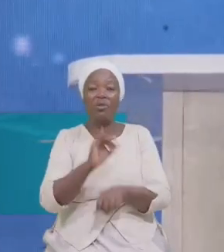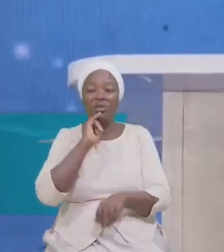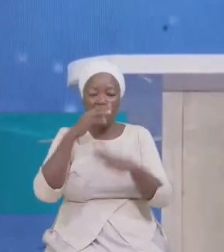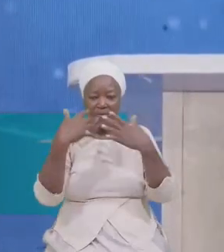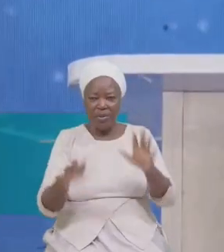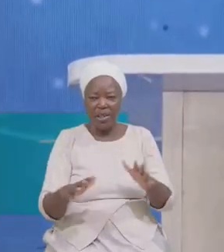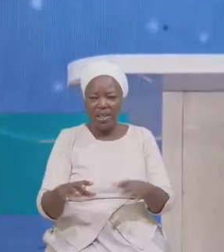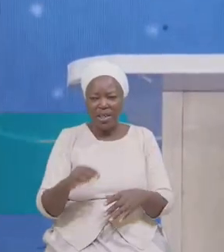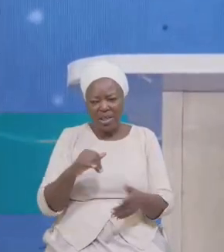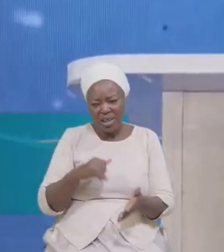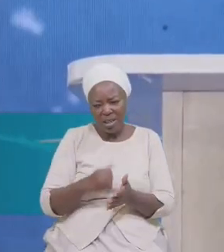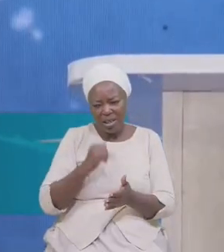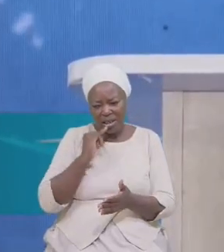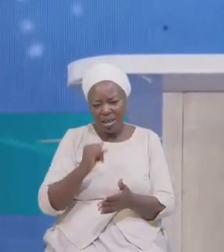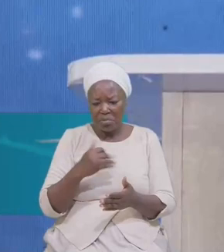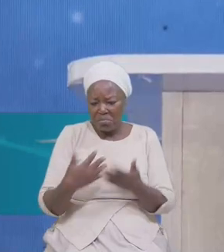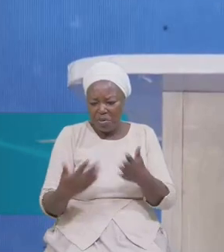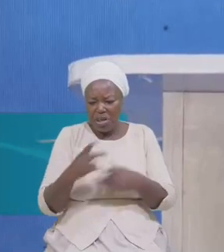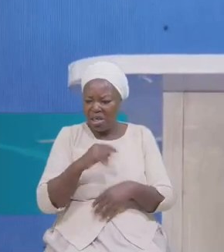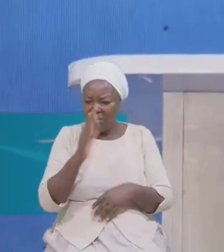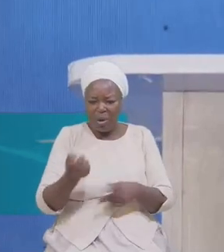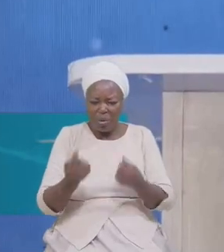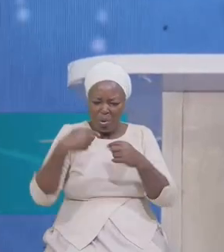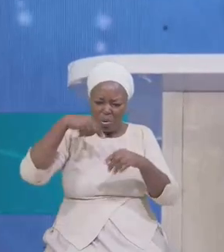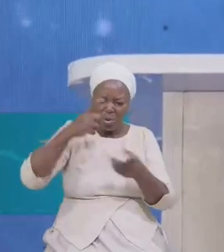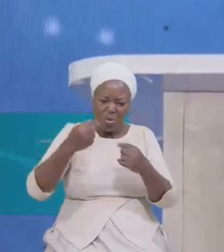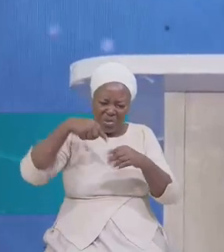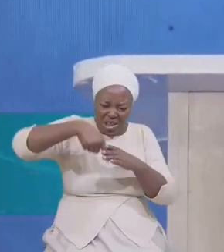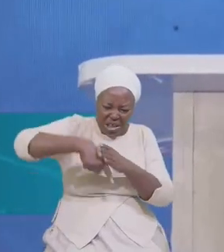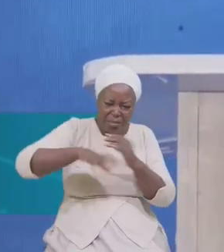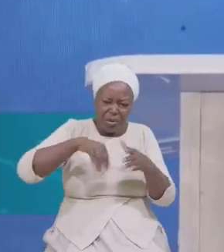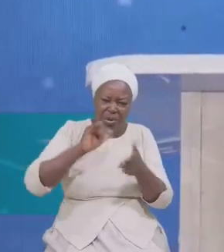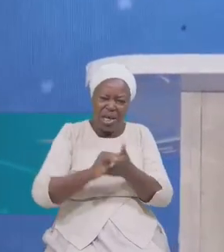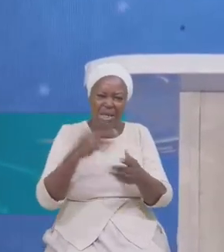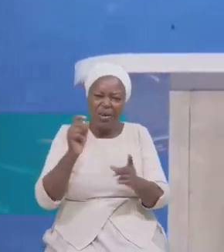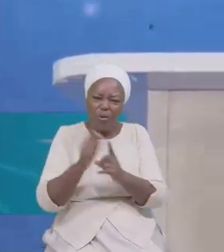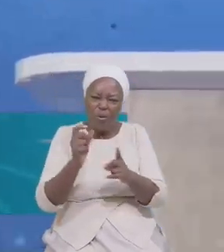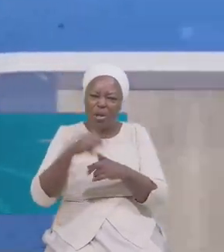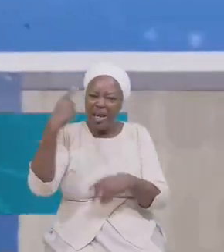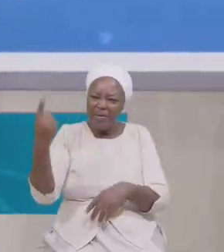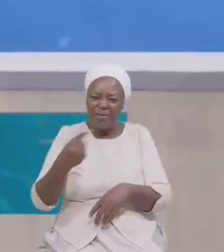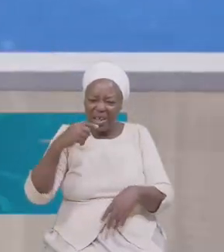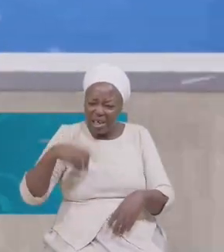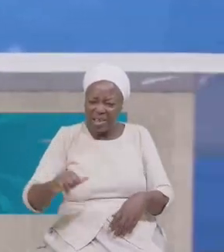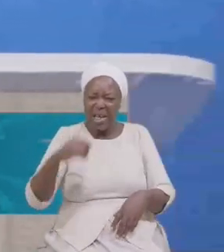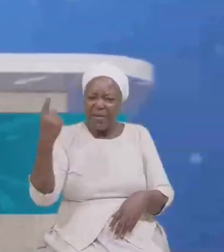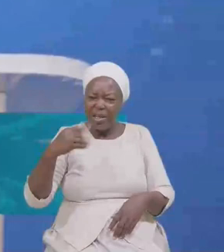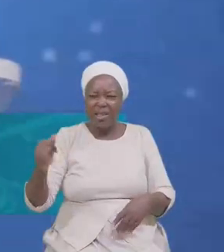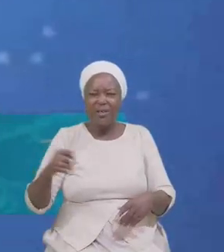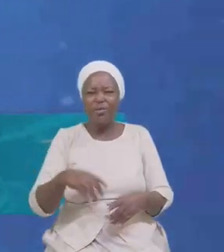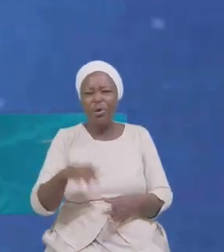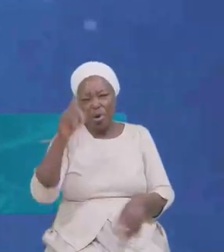n'ont pas vérifié, compris le mot éternel. L'alliance éternelle, l'alliance qui